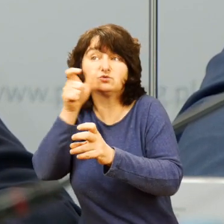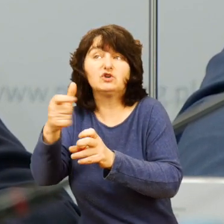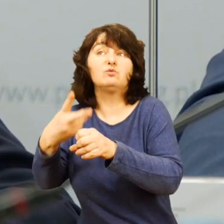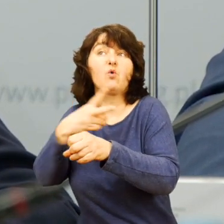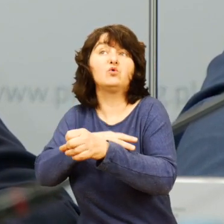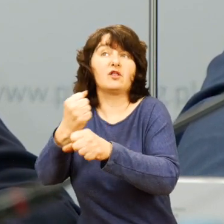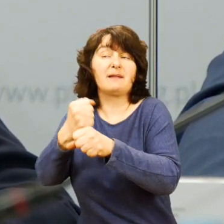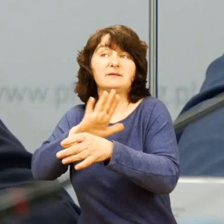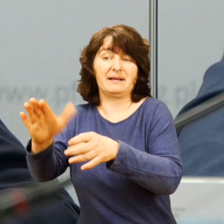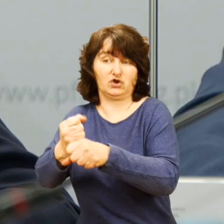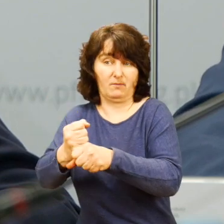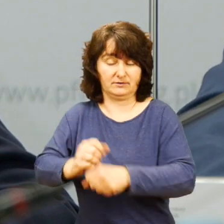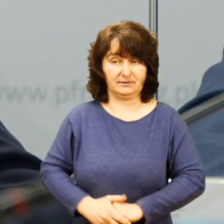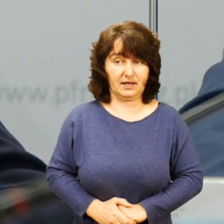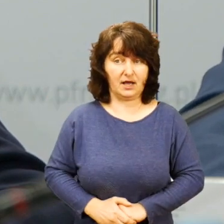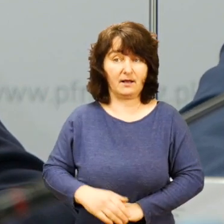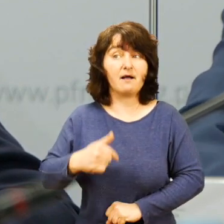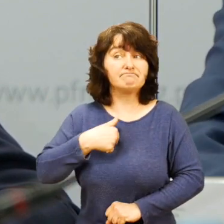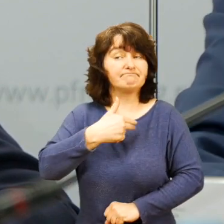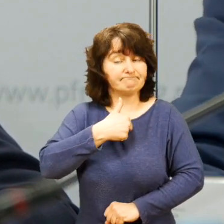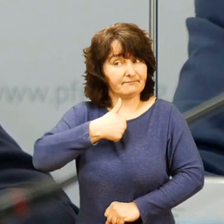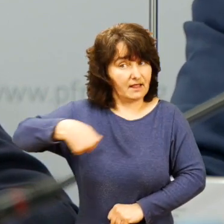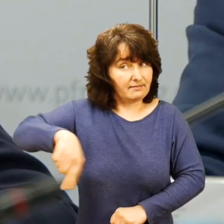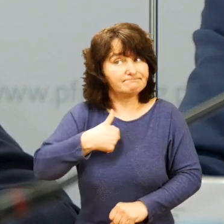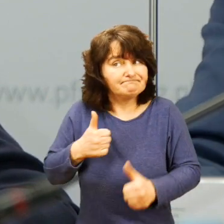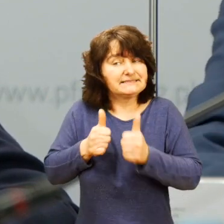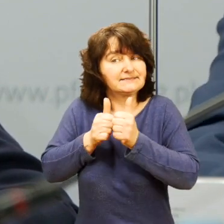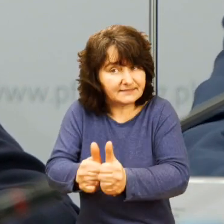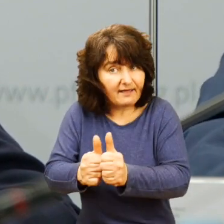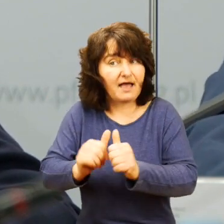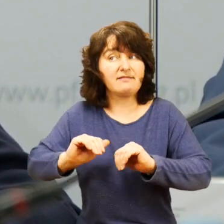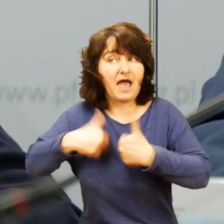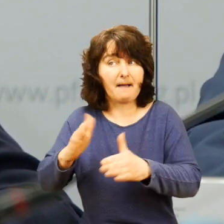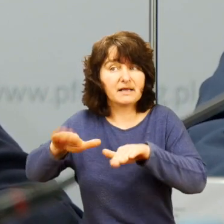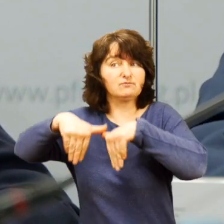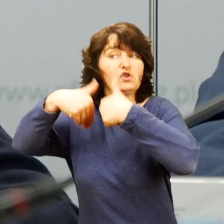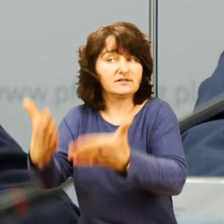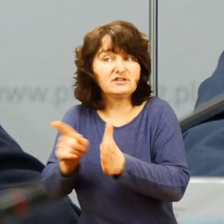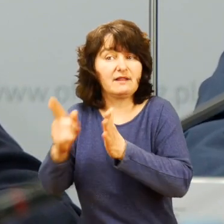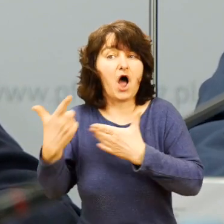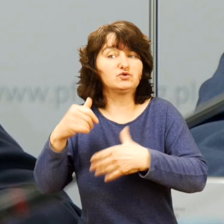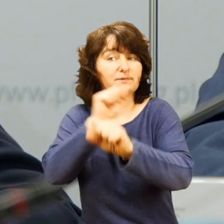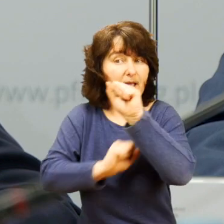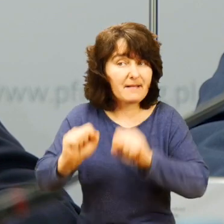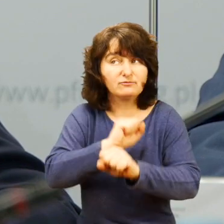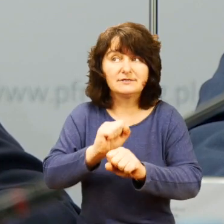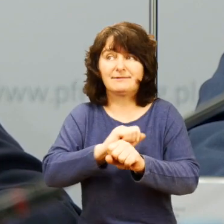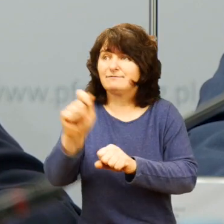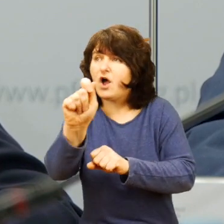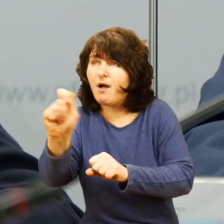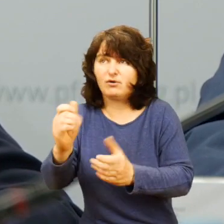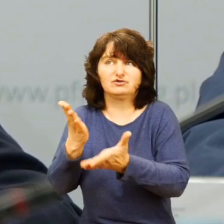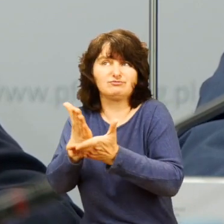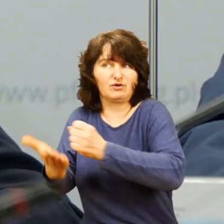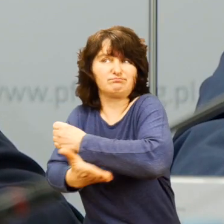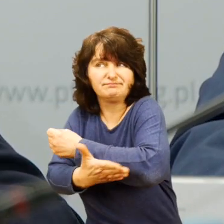zarejestrowane jako bezrobotne. Naszym zadaniem jest dostarczyć osobom niepełnosprawnym bodźców